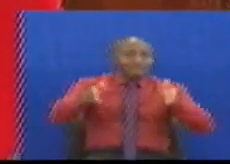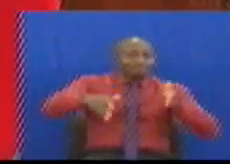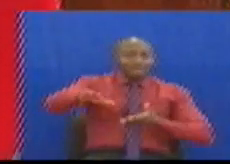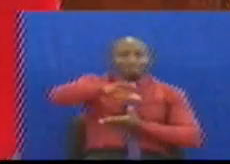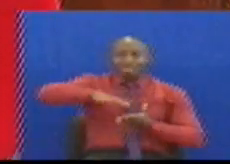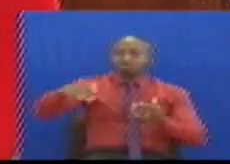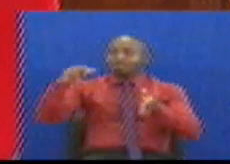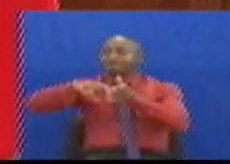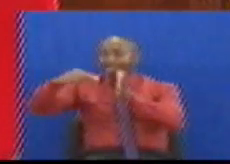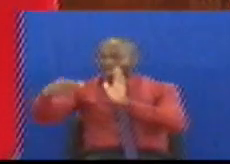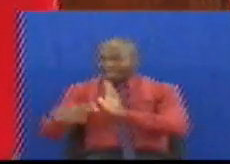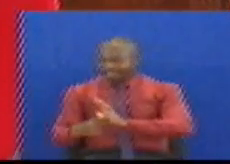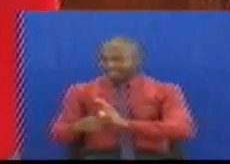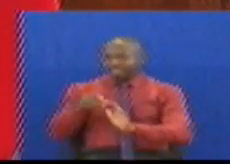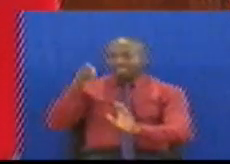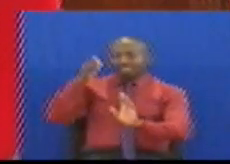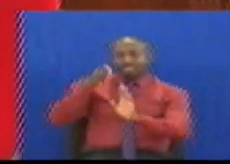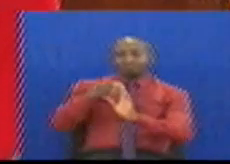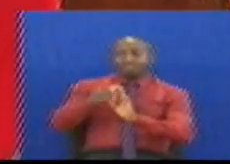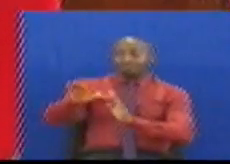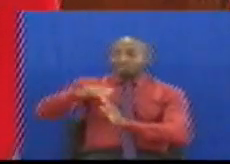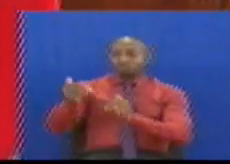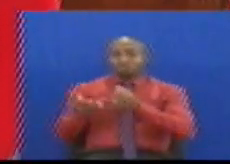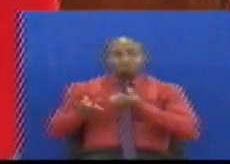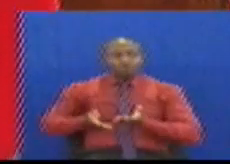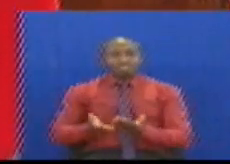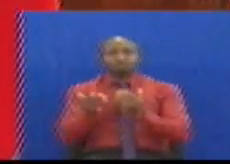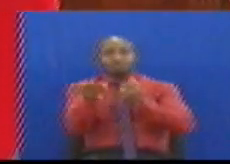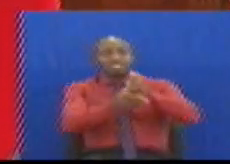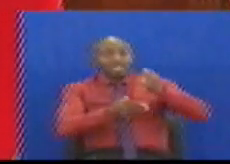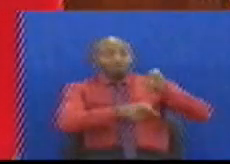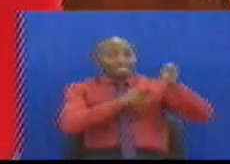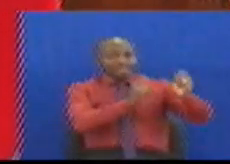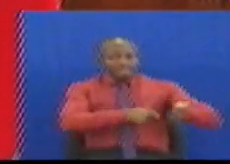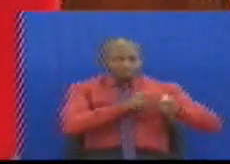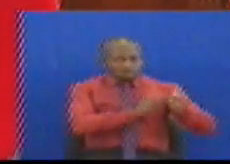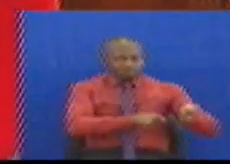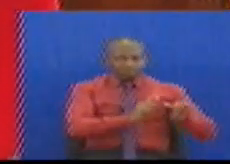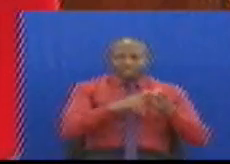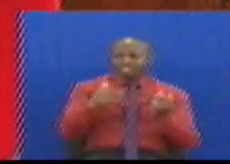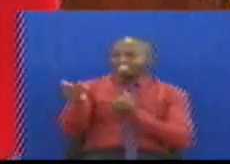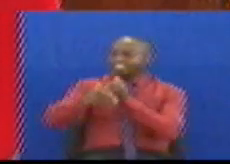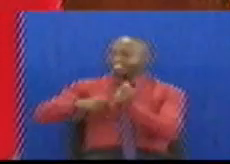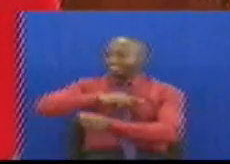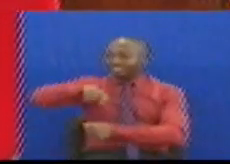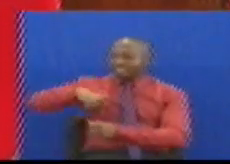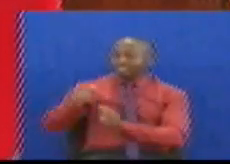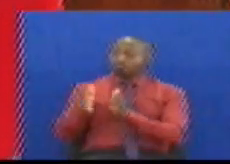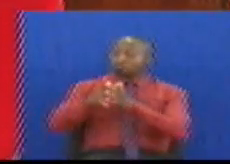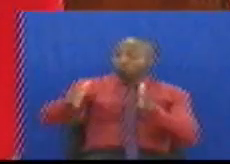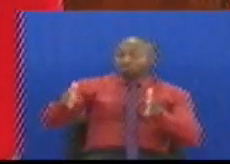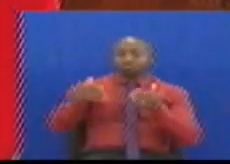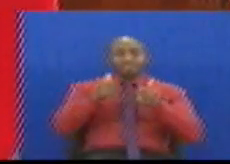ya kimkakati kwa ajili ya maeneo yale yanayozalisha mazao ya kilimo. Sasa mheshimiwa naibu spika, nchi yetu eneo kubwa tunategemea